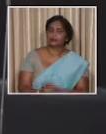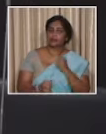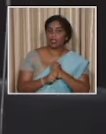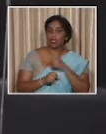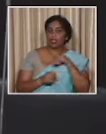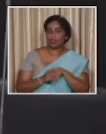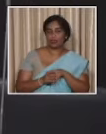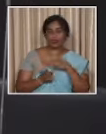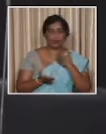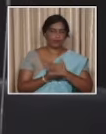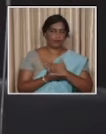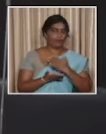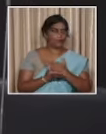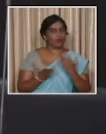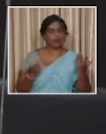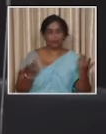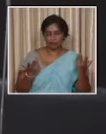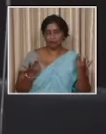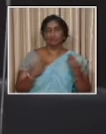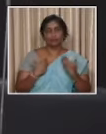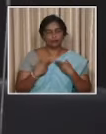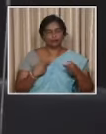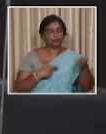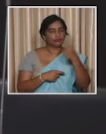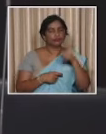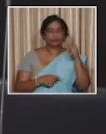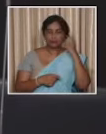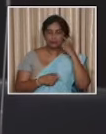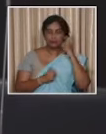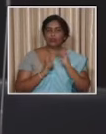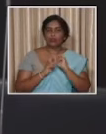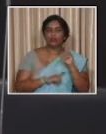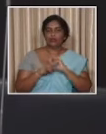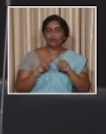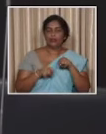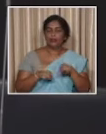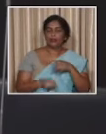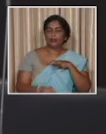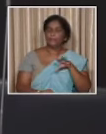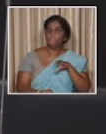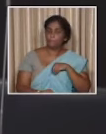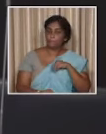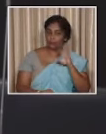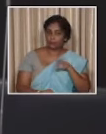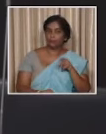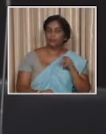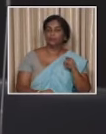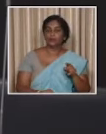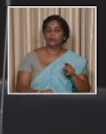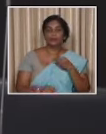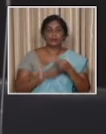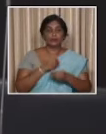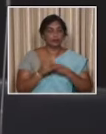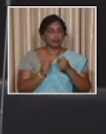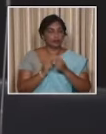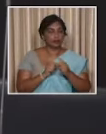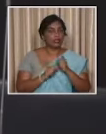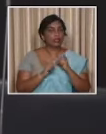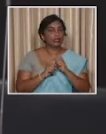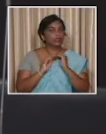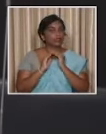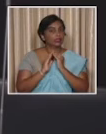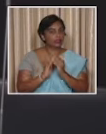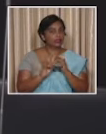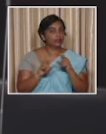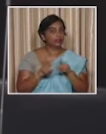බාධා කිරීමක් නැහැ. අපි කවුරුත් දන්නවා අපි පාර්ලිමේන්තු වශයෙන් පිළිගත යුතු වෙනවා. වාණිජ කටයුත්තක් මේ